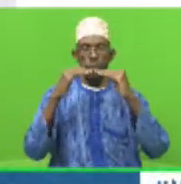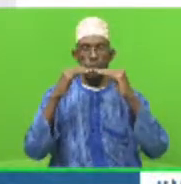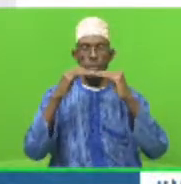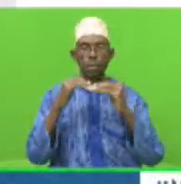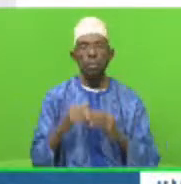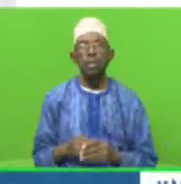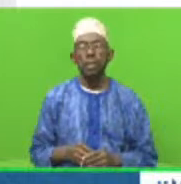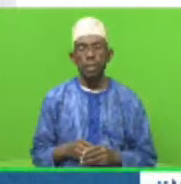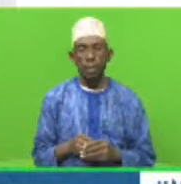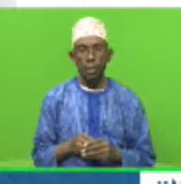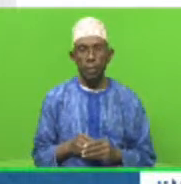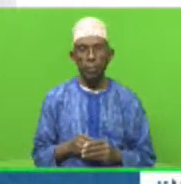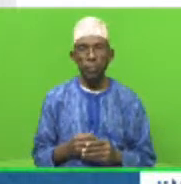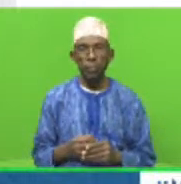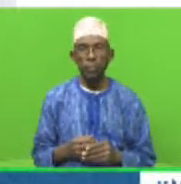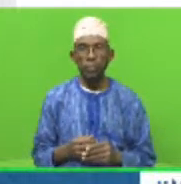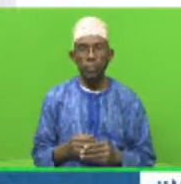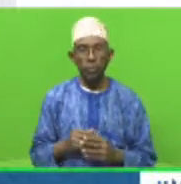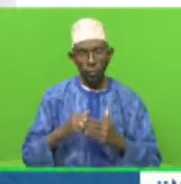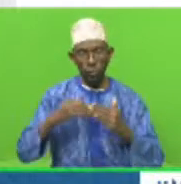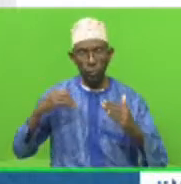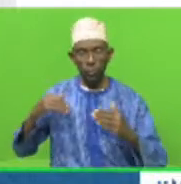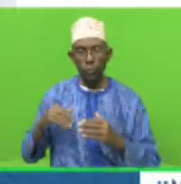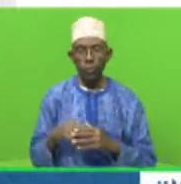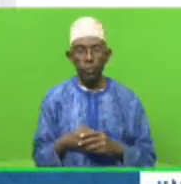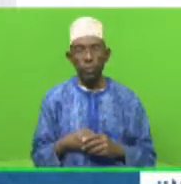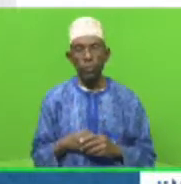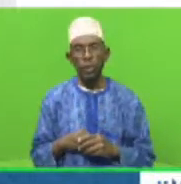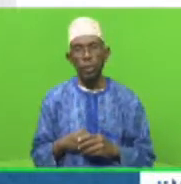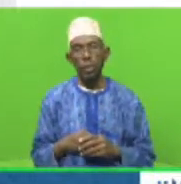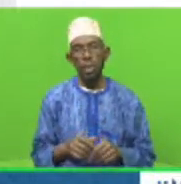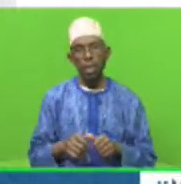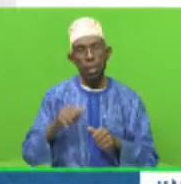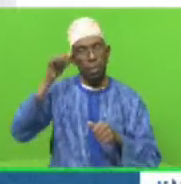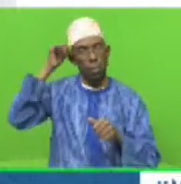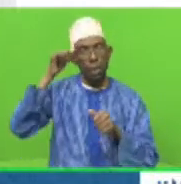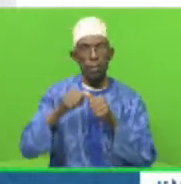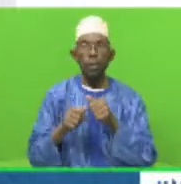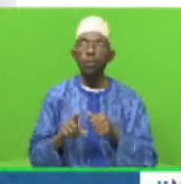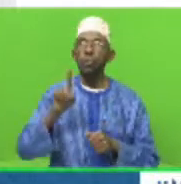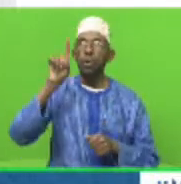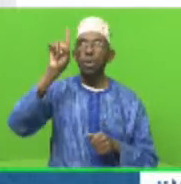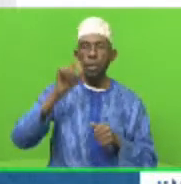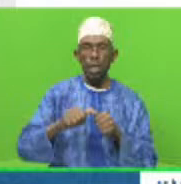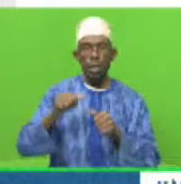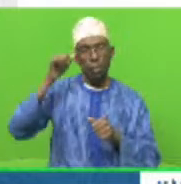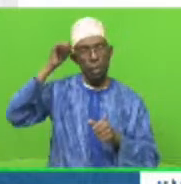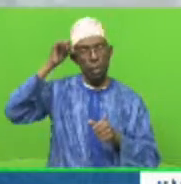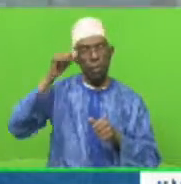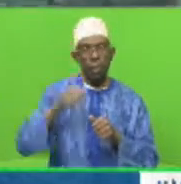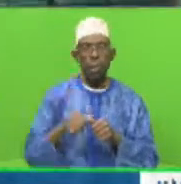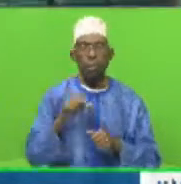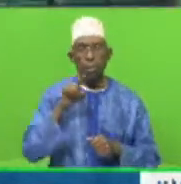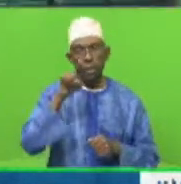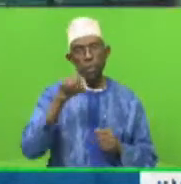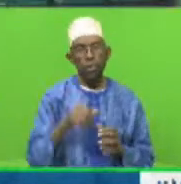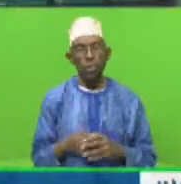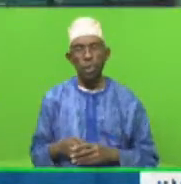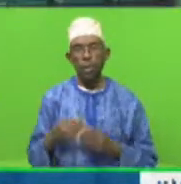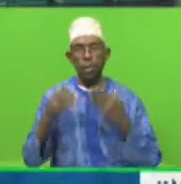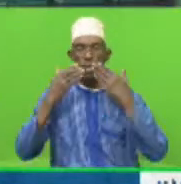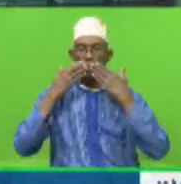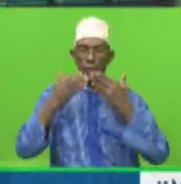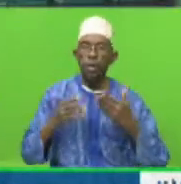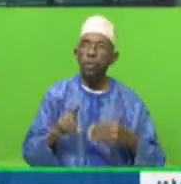وإيتاء ذي القربى وينهى عن الفحشاء والمنكر والبغي يعظكم لعلكم تذكرون. فاذكروا الله العظيم يذكركم واشكروا